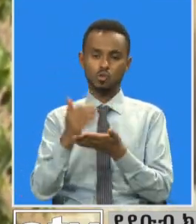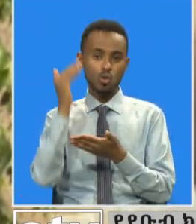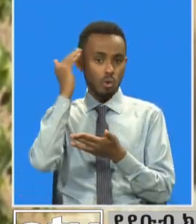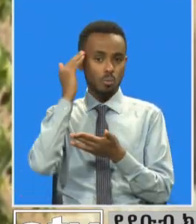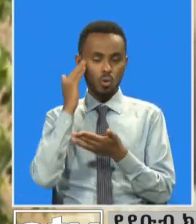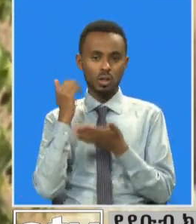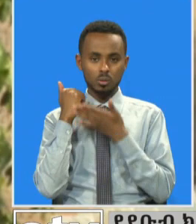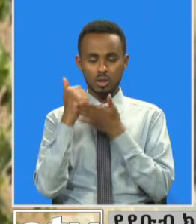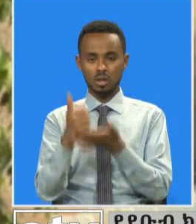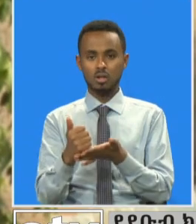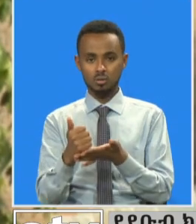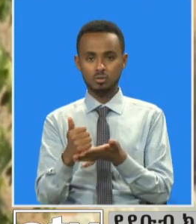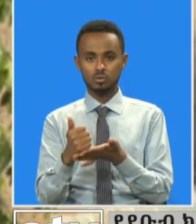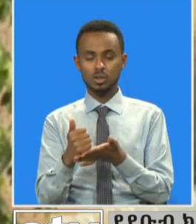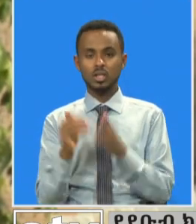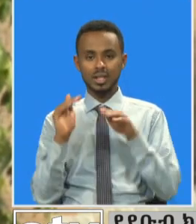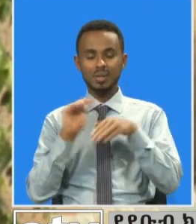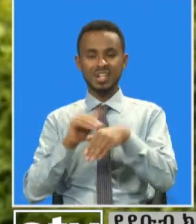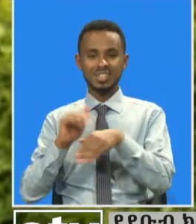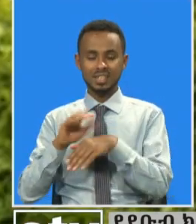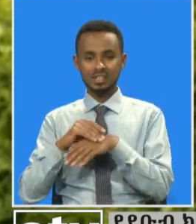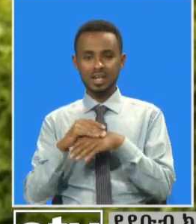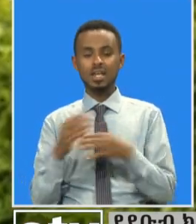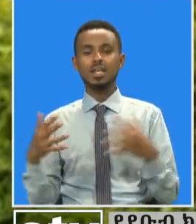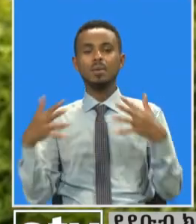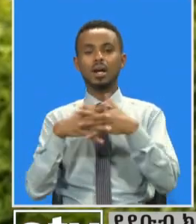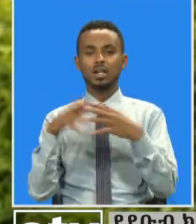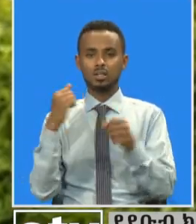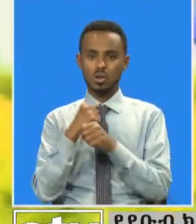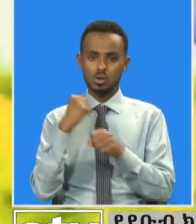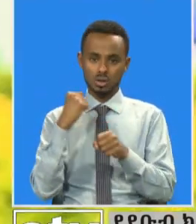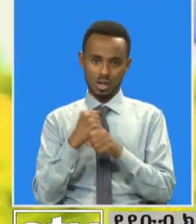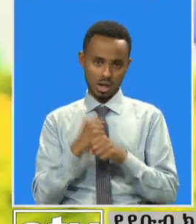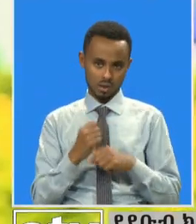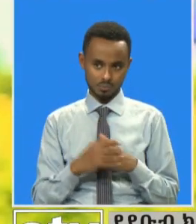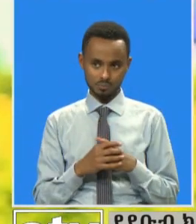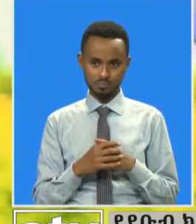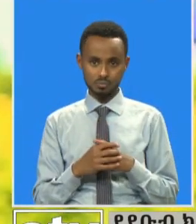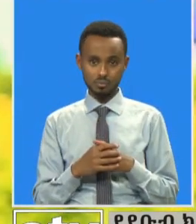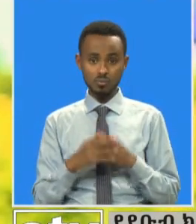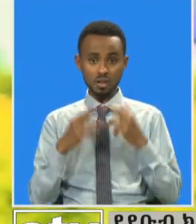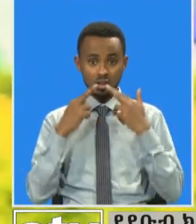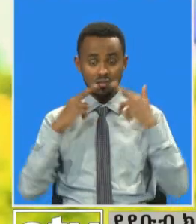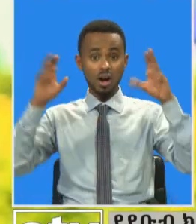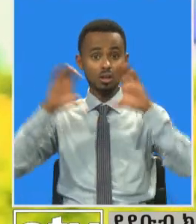በእውቀትም እንዲደግፉ የመቀስቀስና የማቀናጀት ስራዎችን እንሰራለን። ላውንች